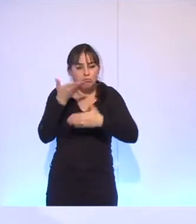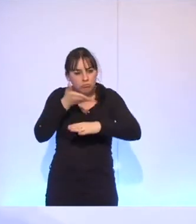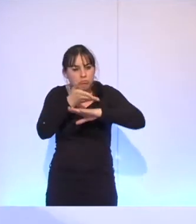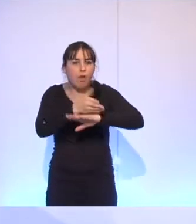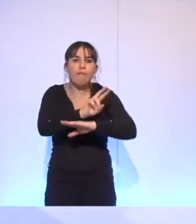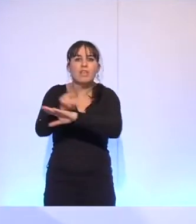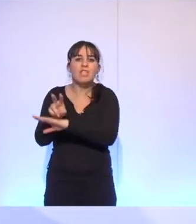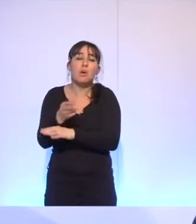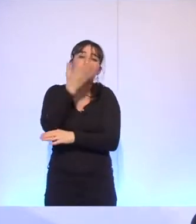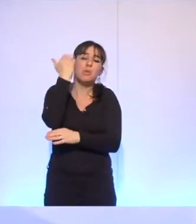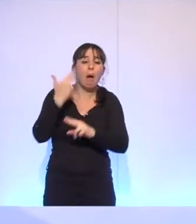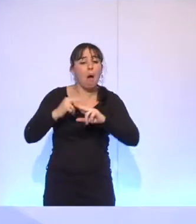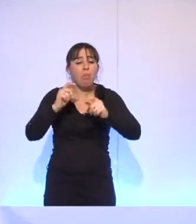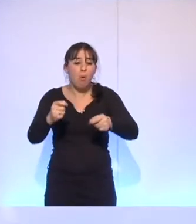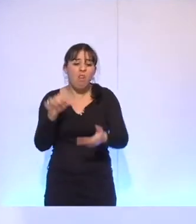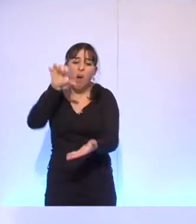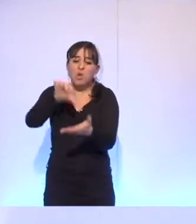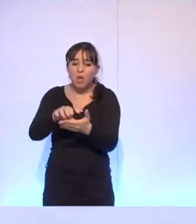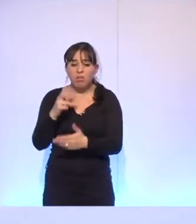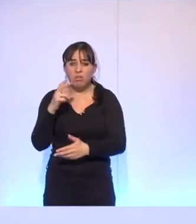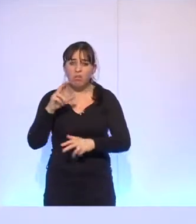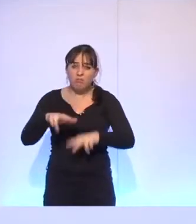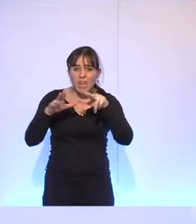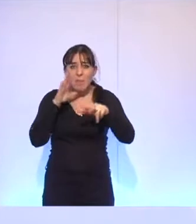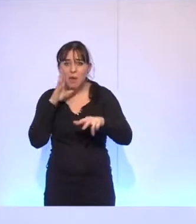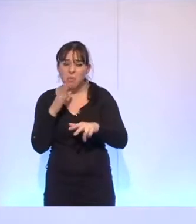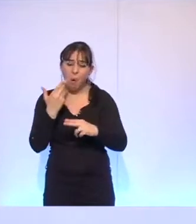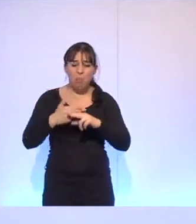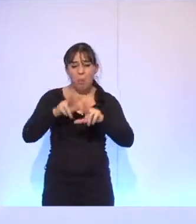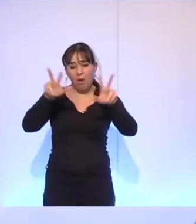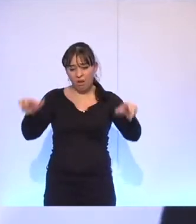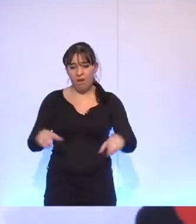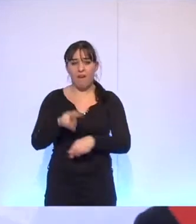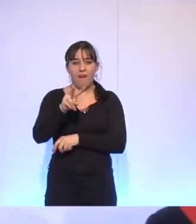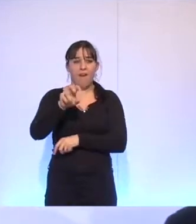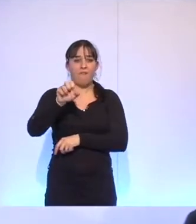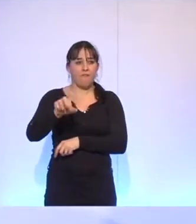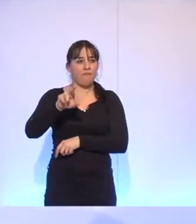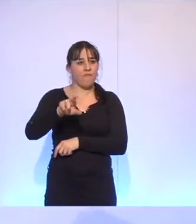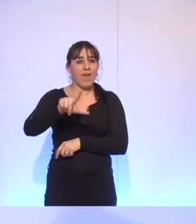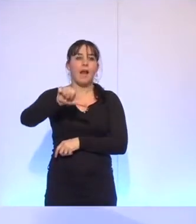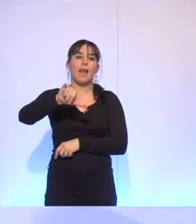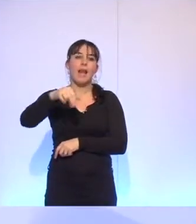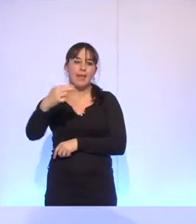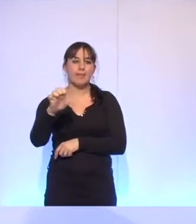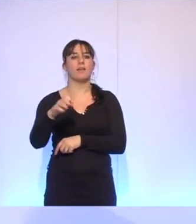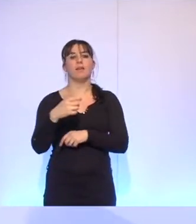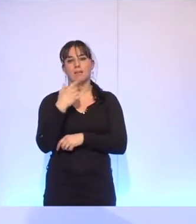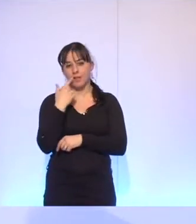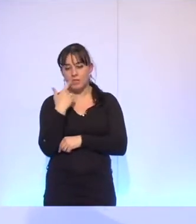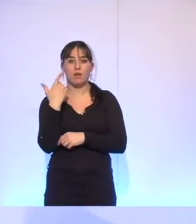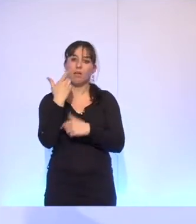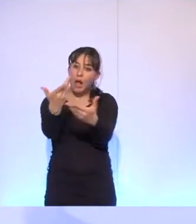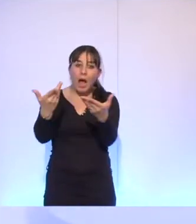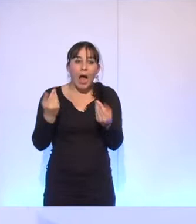je ne sais pas si on doit appeler ça un centre d'hébergement, enfin le lieu qui s'appelle Verlaine. Qui accueille